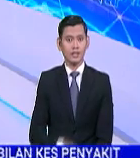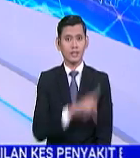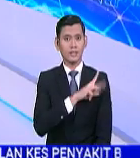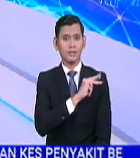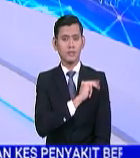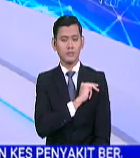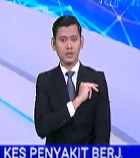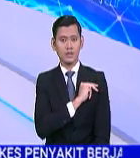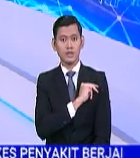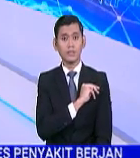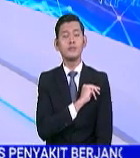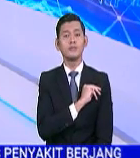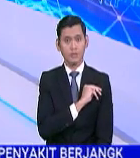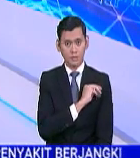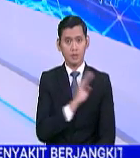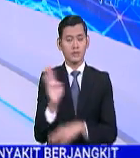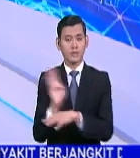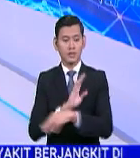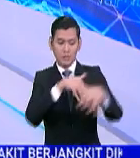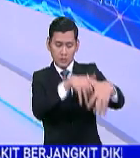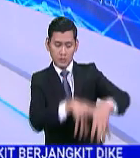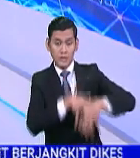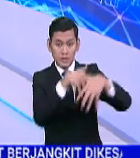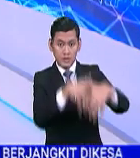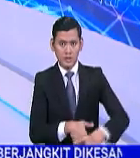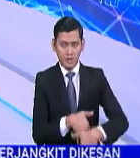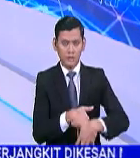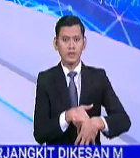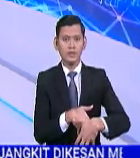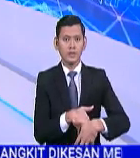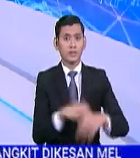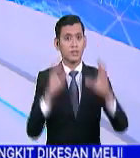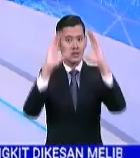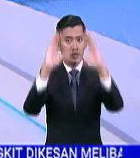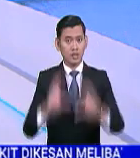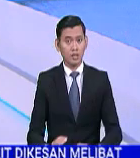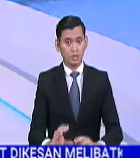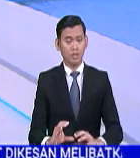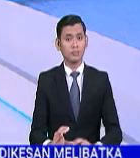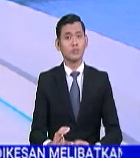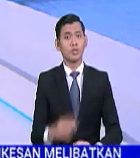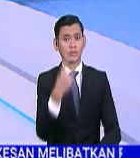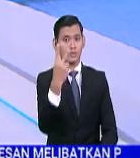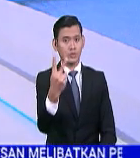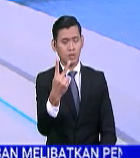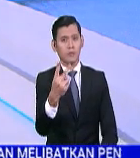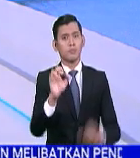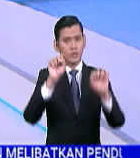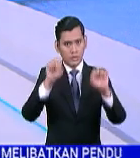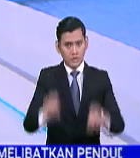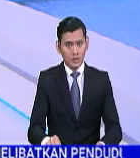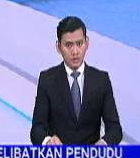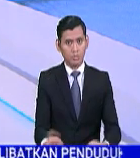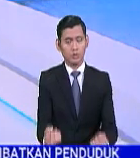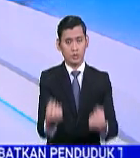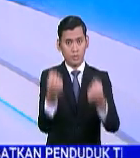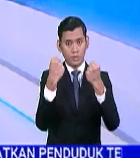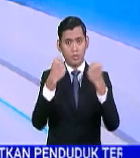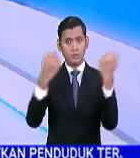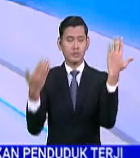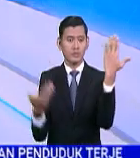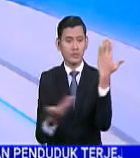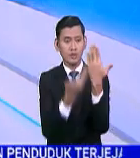Kementerian Perusahaan, Perladangan dan Komoditi mengambil langkah serampang dua mata dalam usaha memperkukuh pasaran minyak sawit